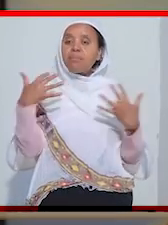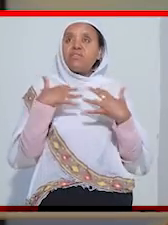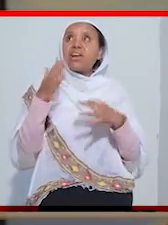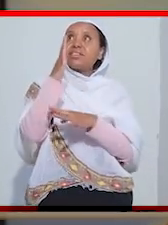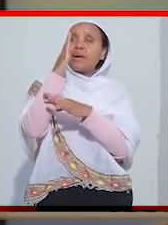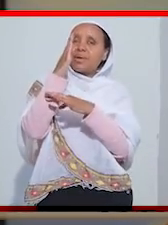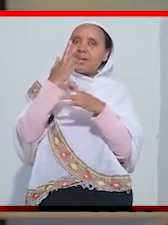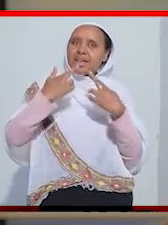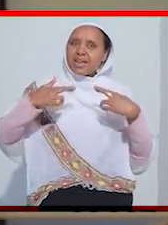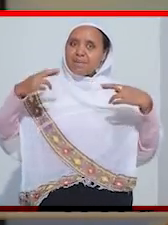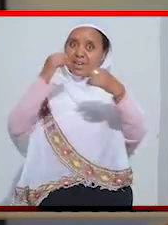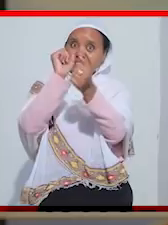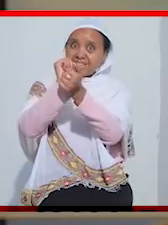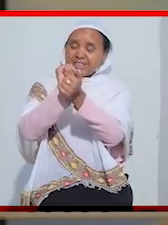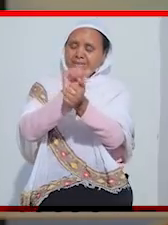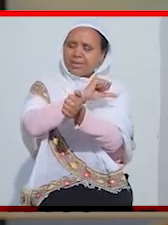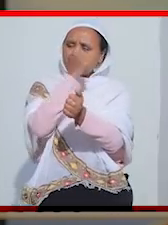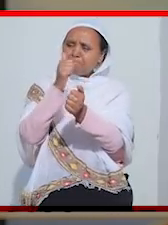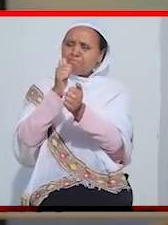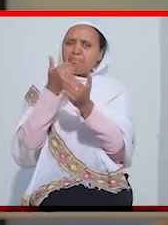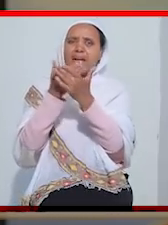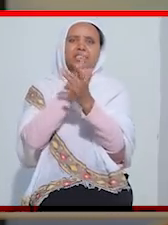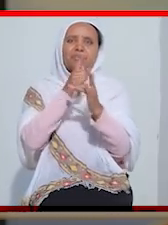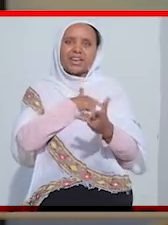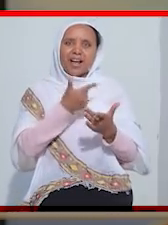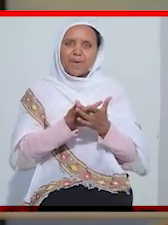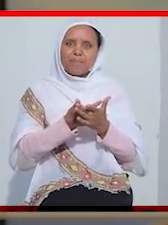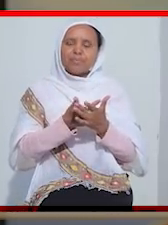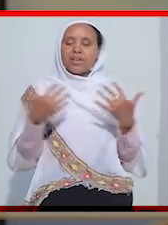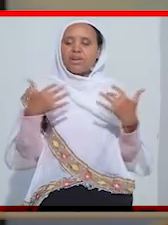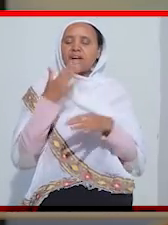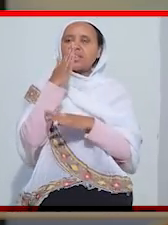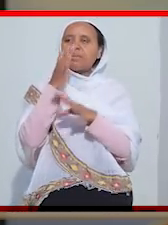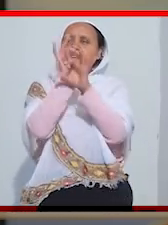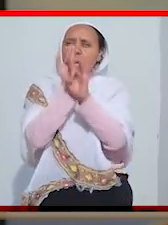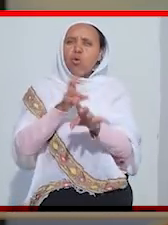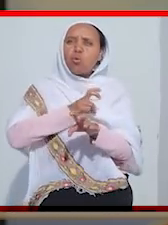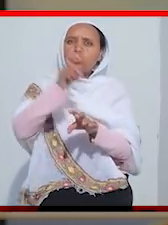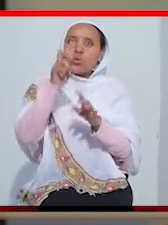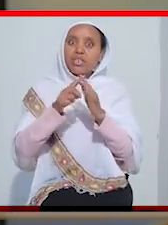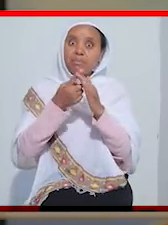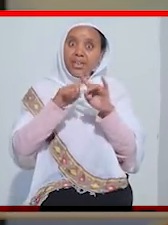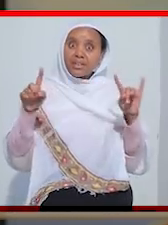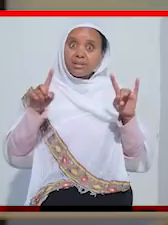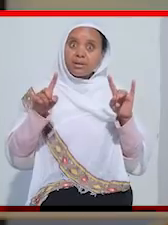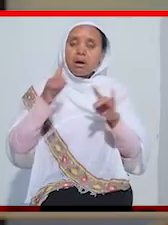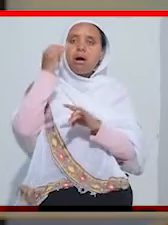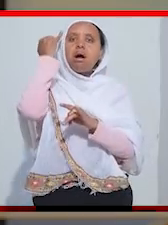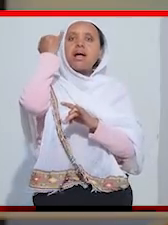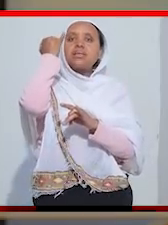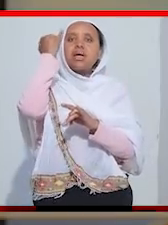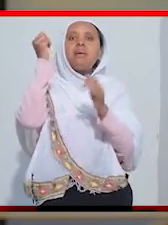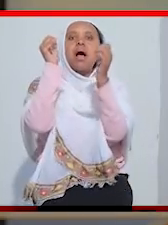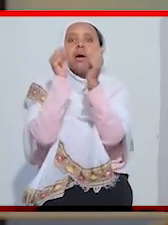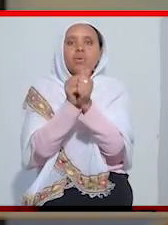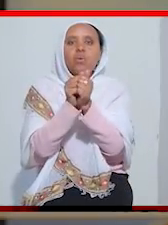አይሆንም ብላ በፈሪሃ እግዚአብሔር ገመድ ከታሰረች ግን ይላል የትም አይደርስም። ፈሪሃ እግዚአብሔር የሌለው ልብ ጉዞ ከጀመረ